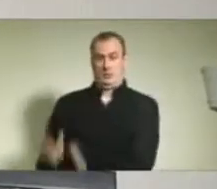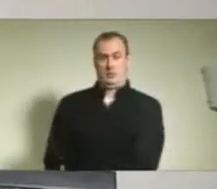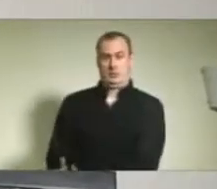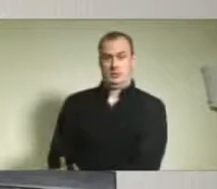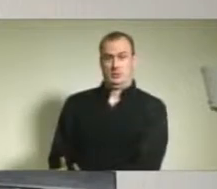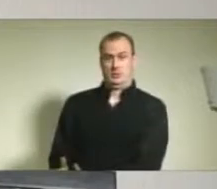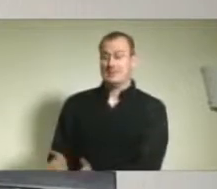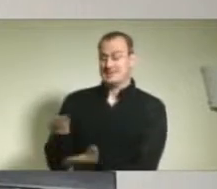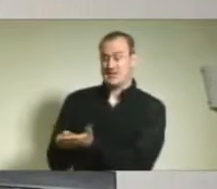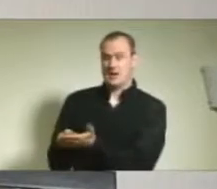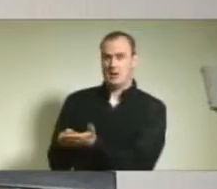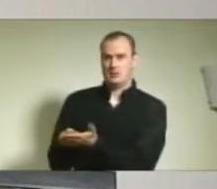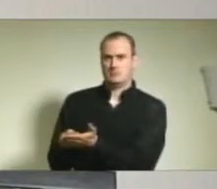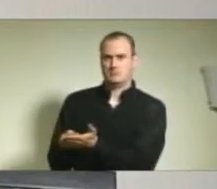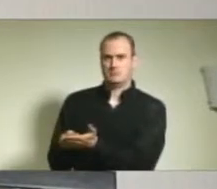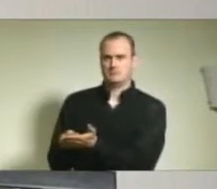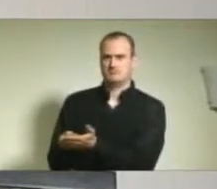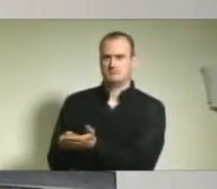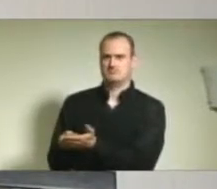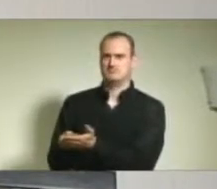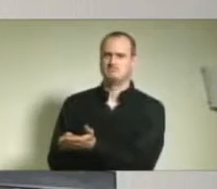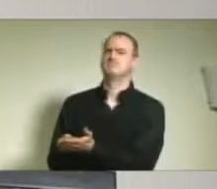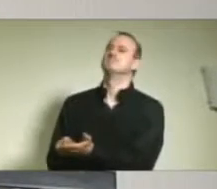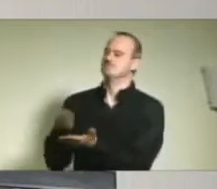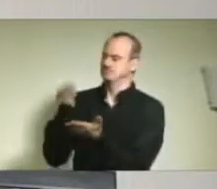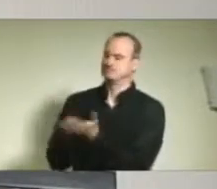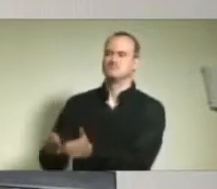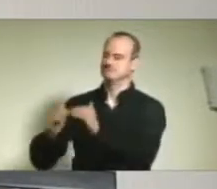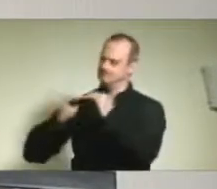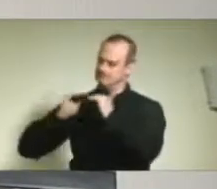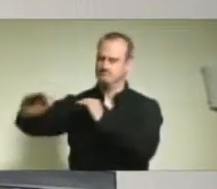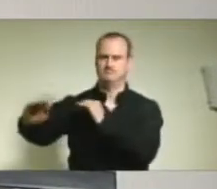sont fixes, mais ils ont une rémunération variable